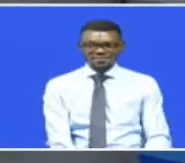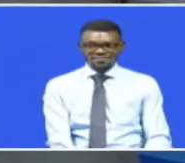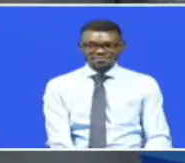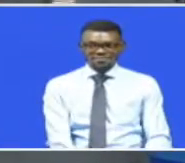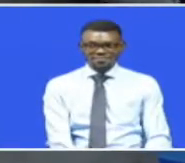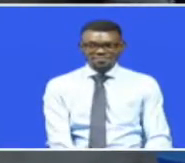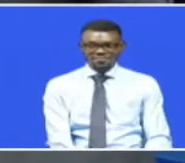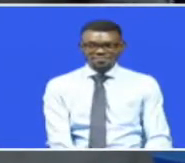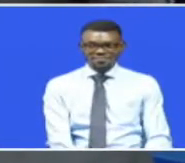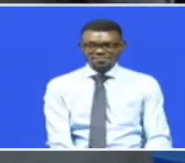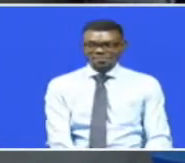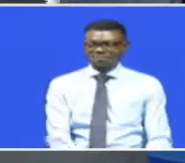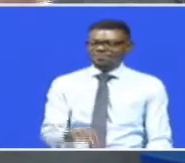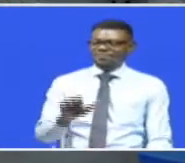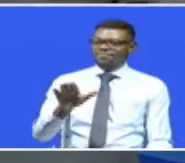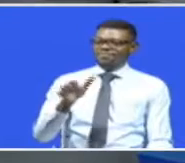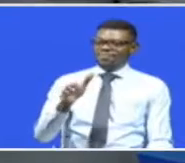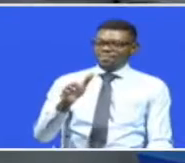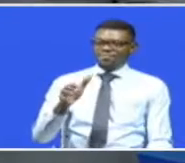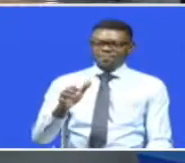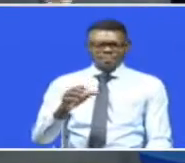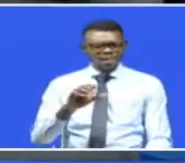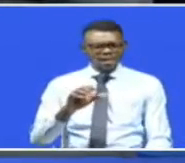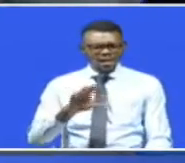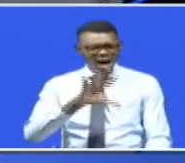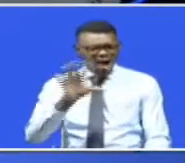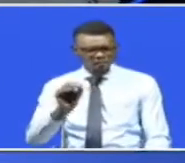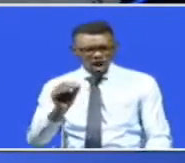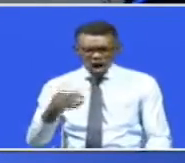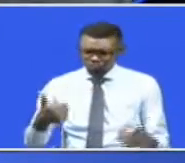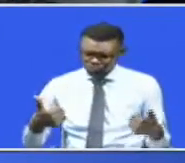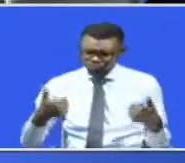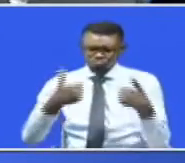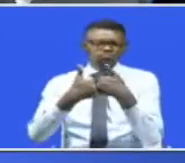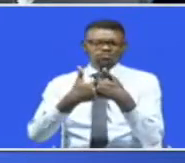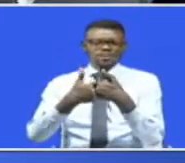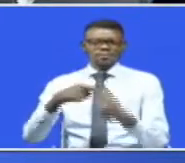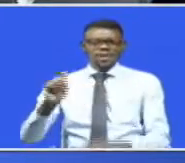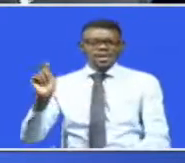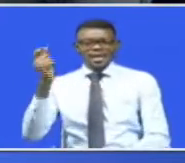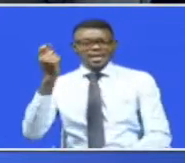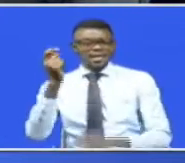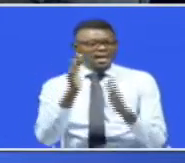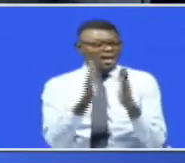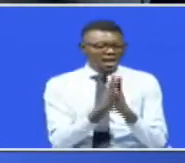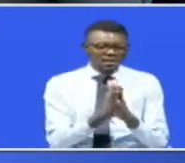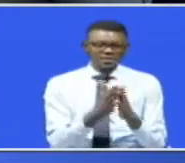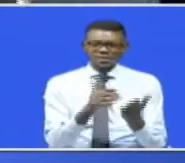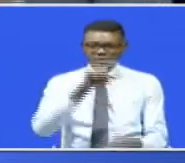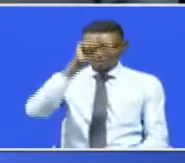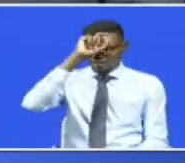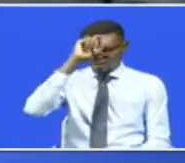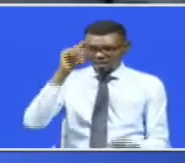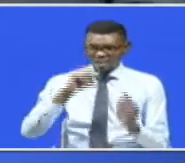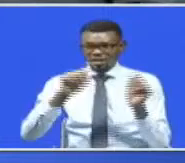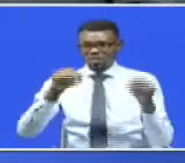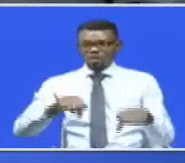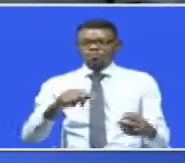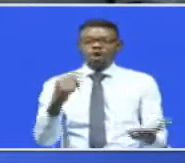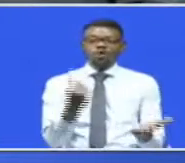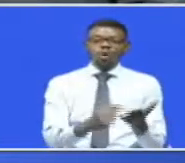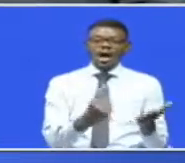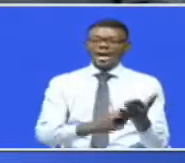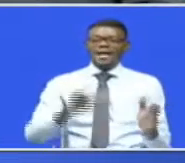Naam, katika michuano ya dimba la AFCON, manake Harambee Stars za kesho, lakini leo Uganda Cranes kutoka Suluhu bin Suluhu